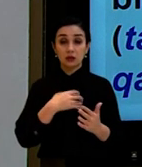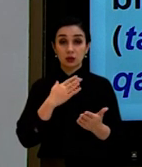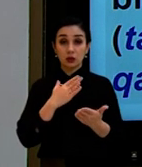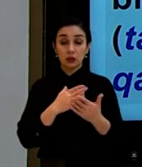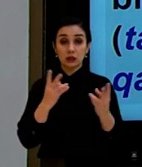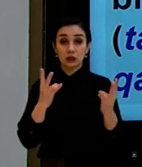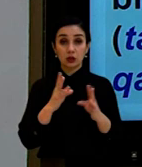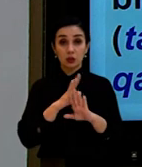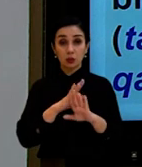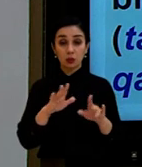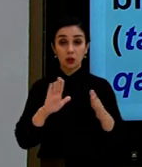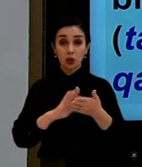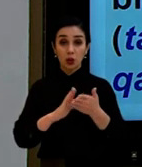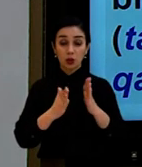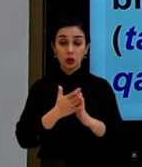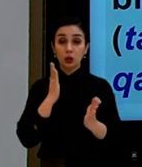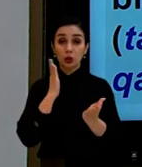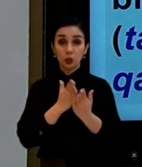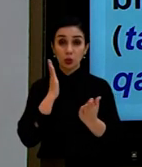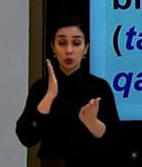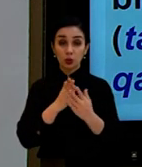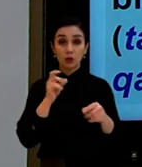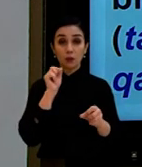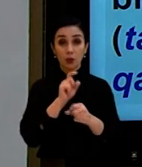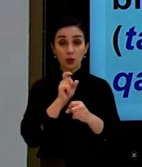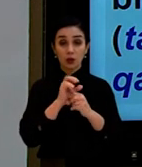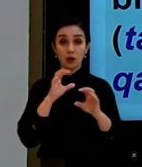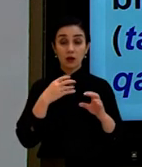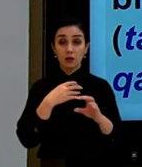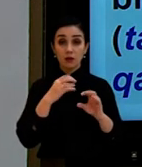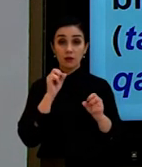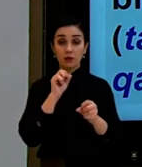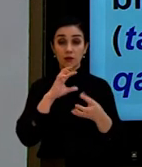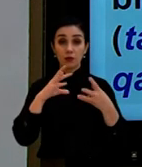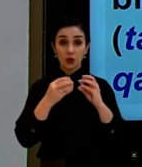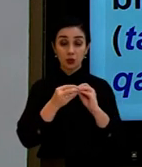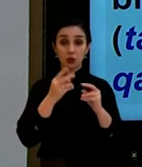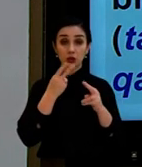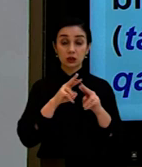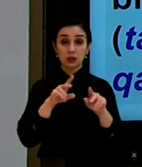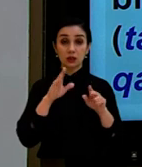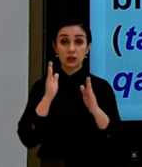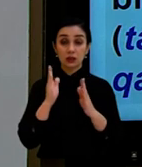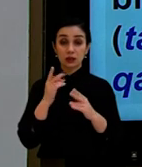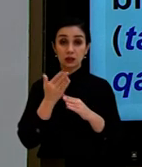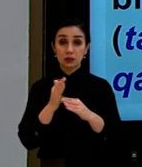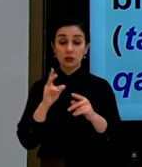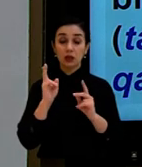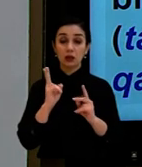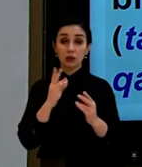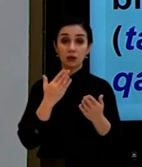Asoslashga ehtiyoj bo'lmagan hollarda to'g'ridan-to'g'ri buyruqning farmoyish qismi beriladi. Farmoyishlarda biror vazifani